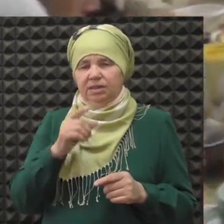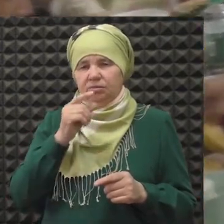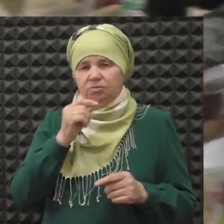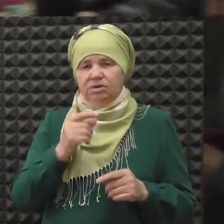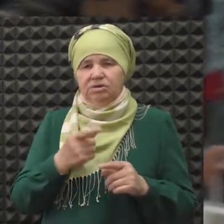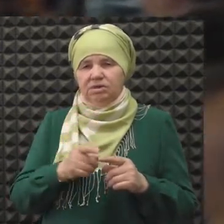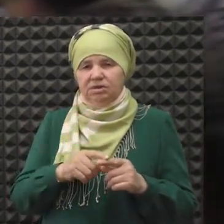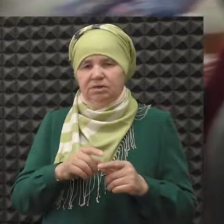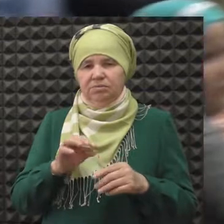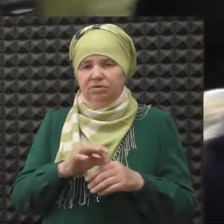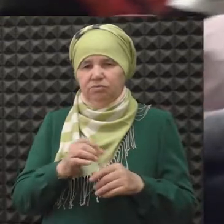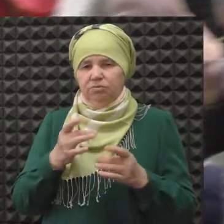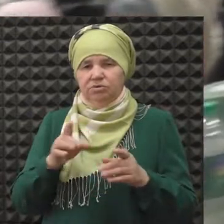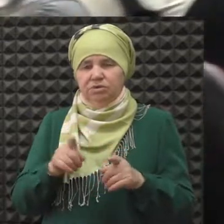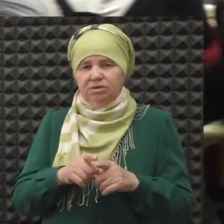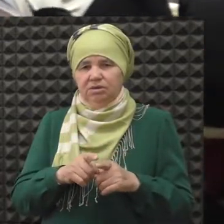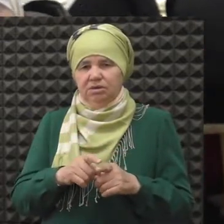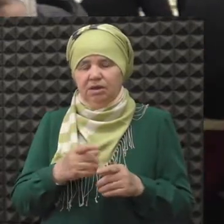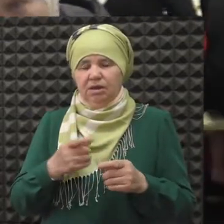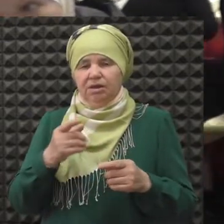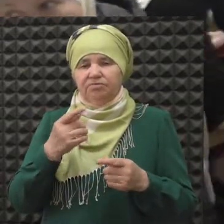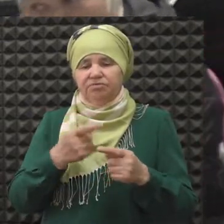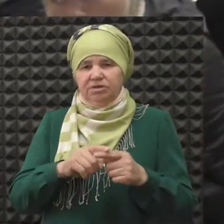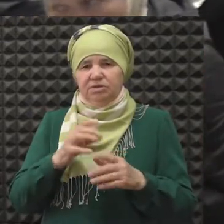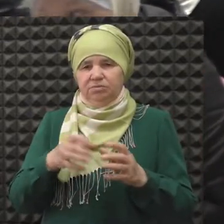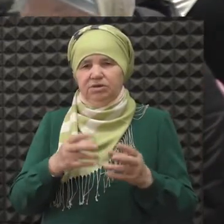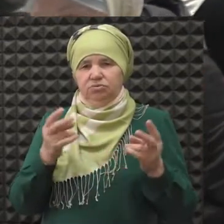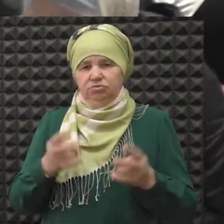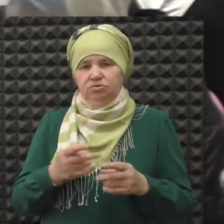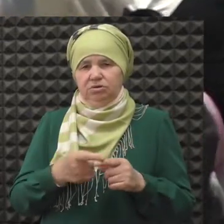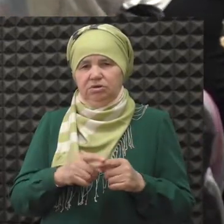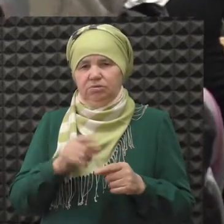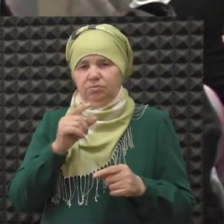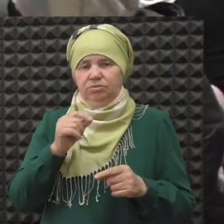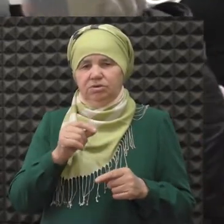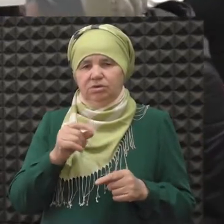Ураза не пришел к тоткам. Буду не рад и якше.